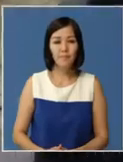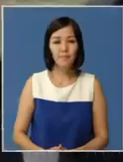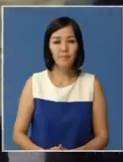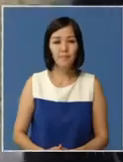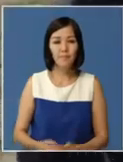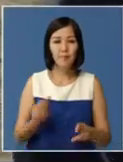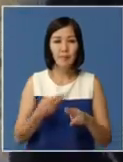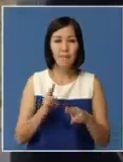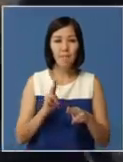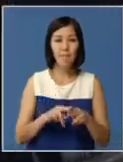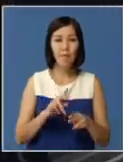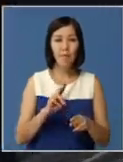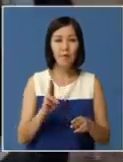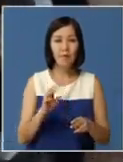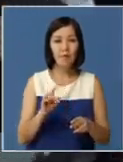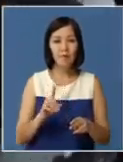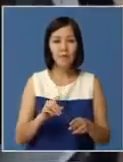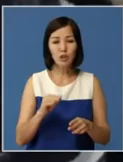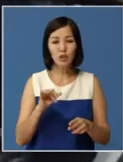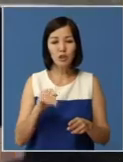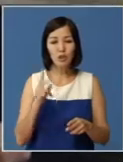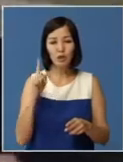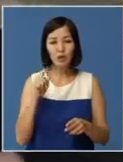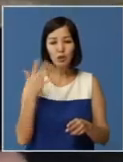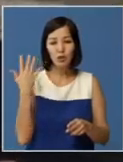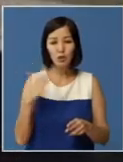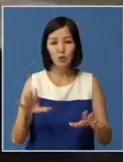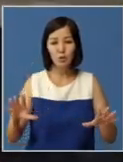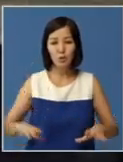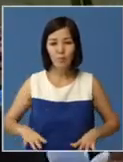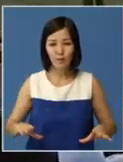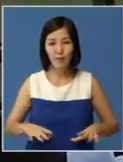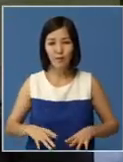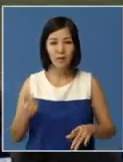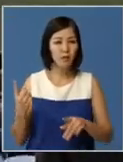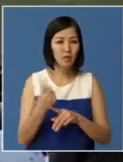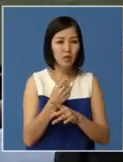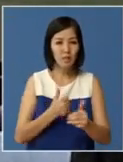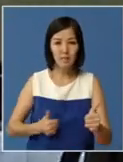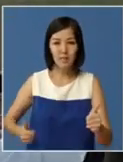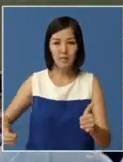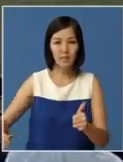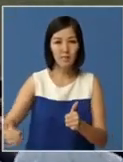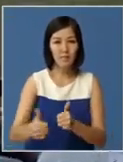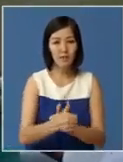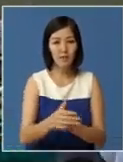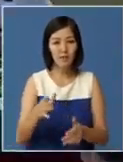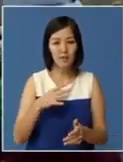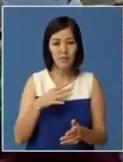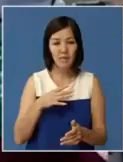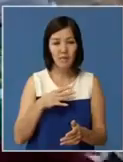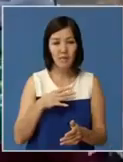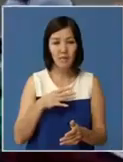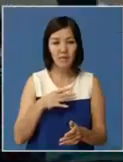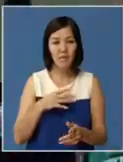Бұл Қызжиреннің 150 тұлпарға қатысқан аламан бәйгеде жалғыз өзі көсіле шауып мәре сызығын кескен сәті. Қаумалаған қараша